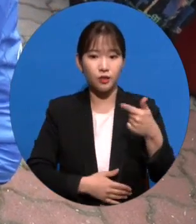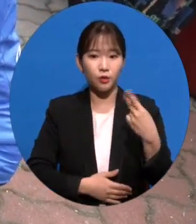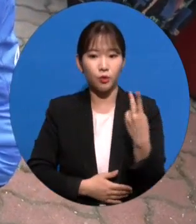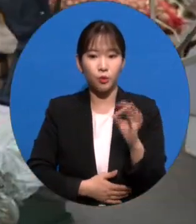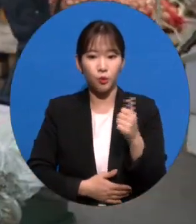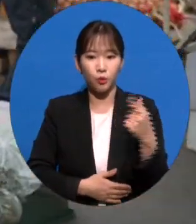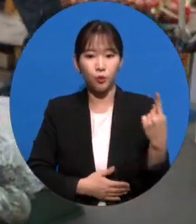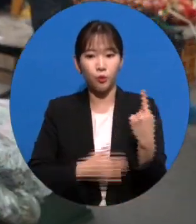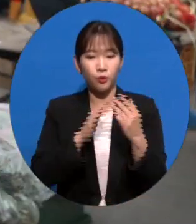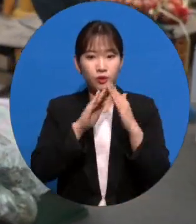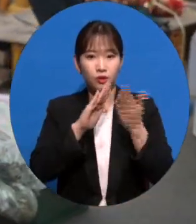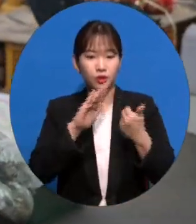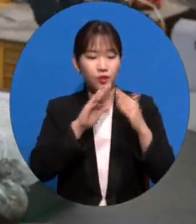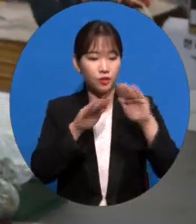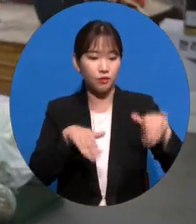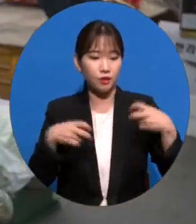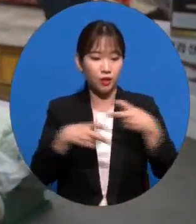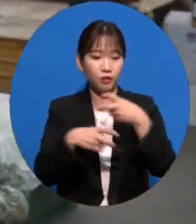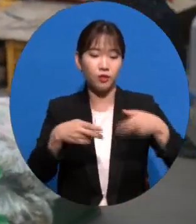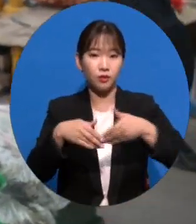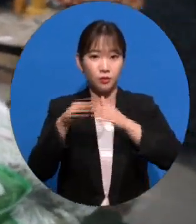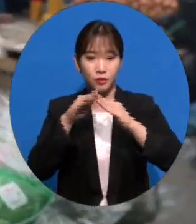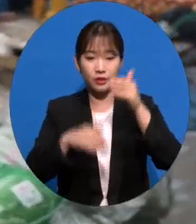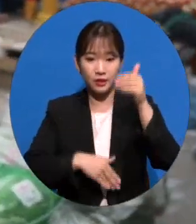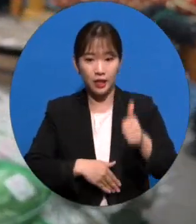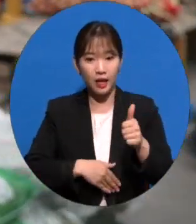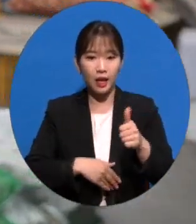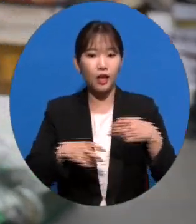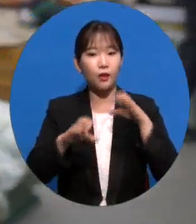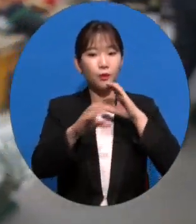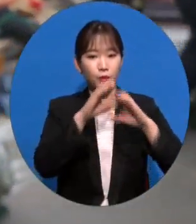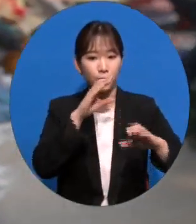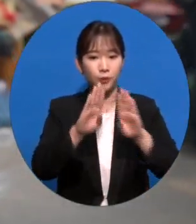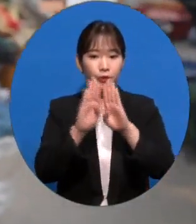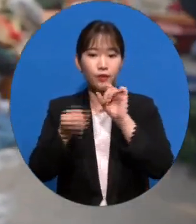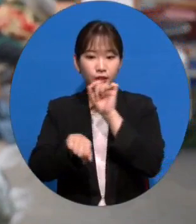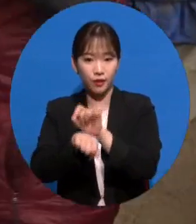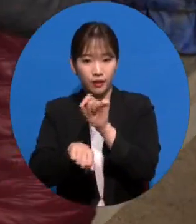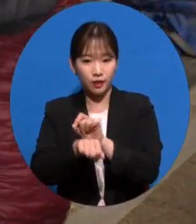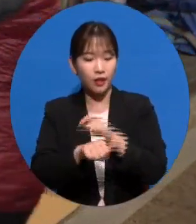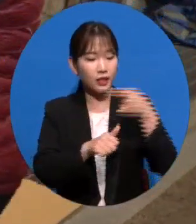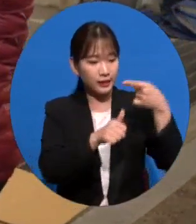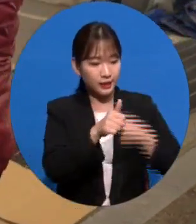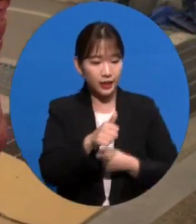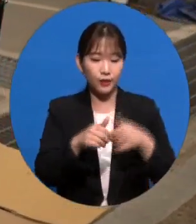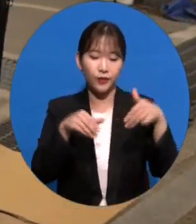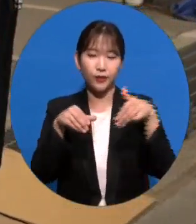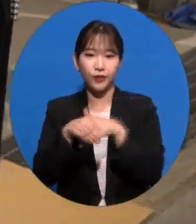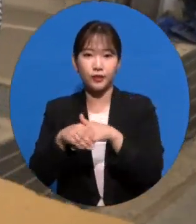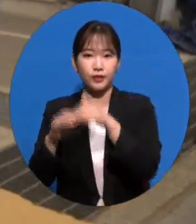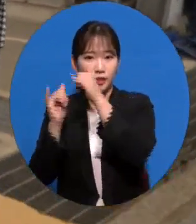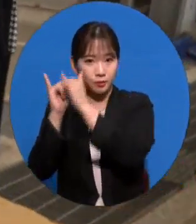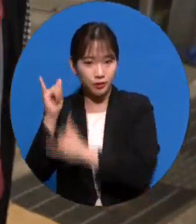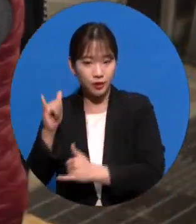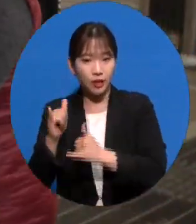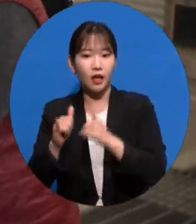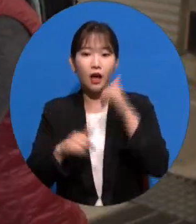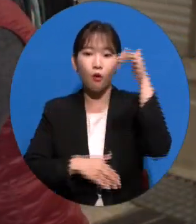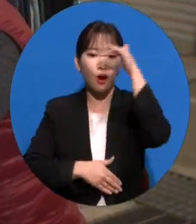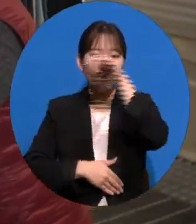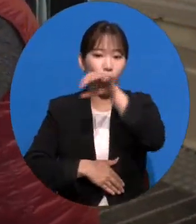전 전남도 건설교통국장은 소통과 열린 행정, 자연과 역사 문화의 관광